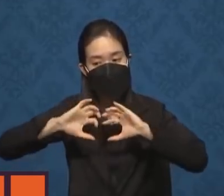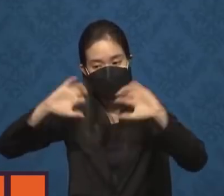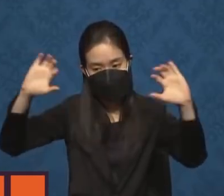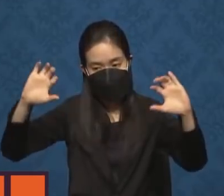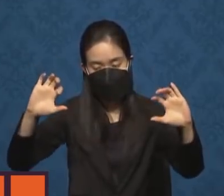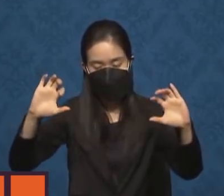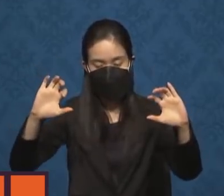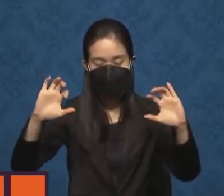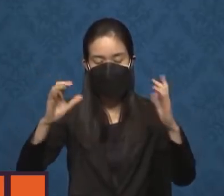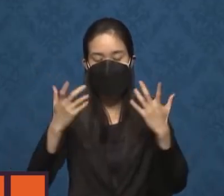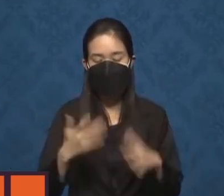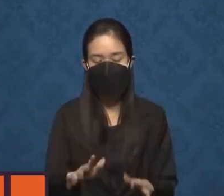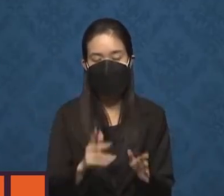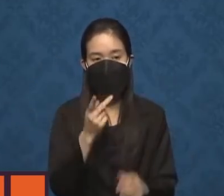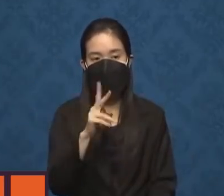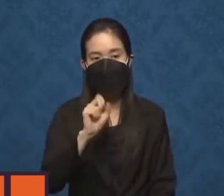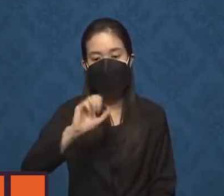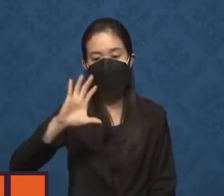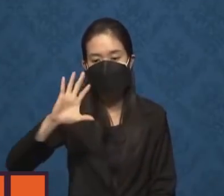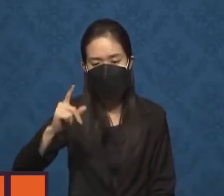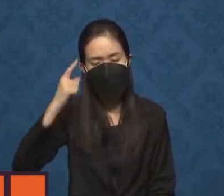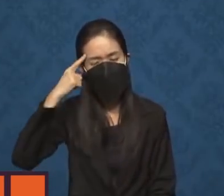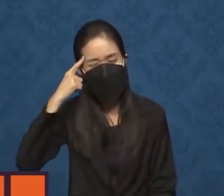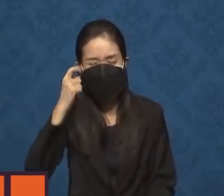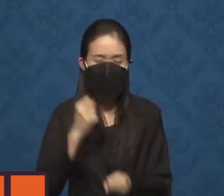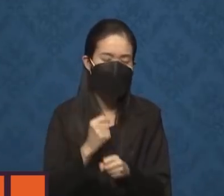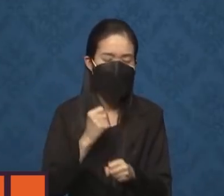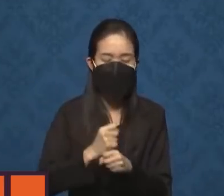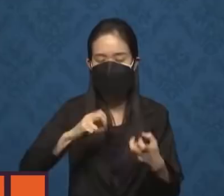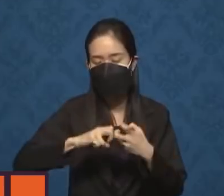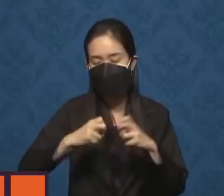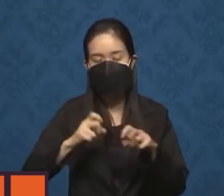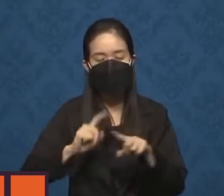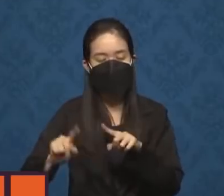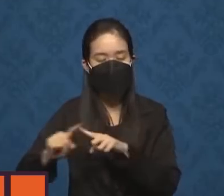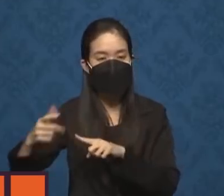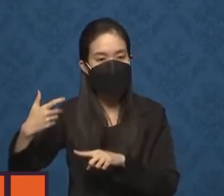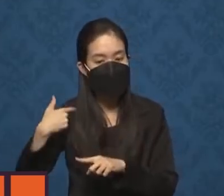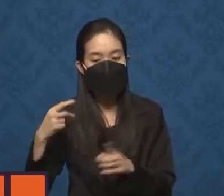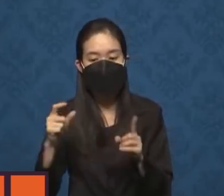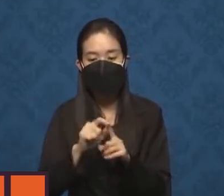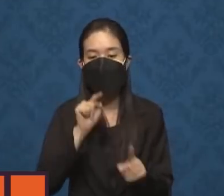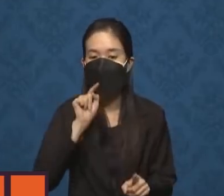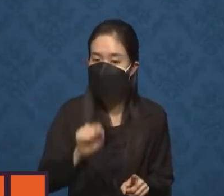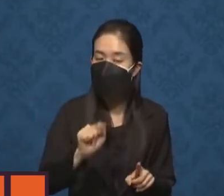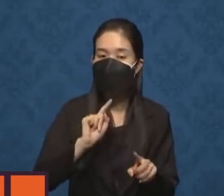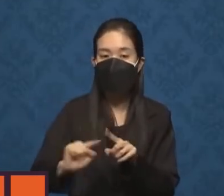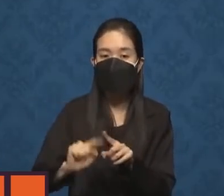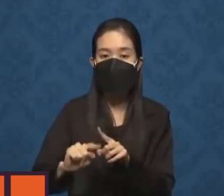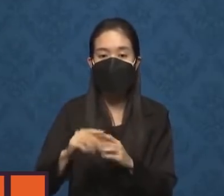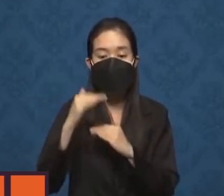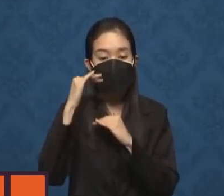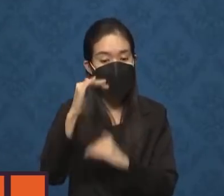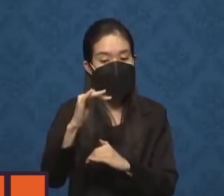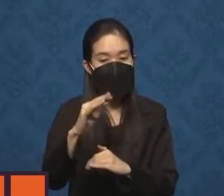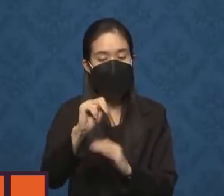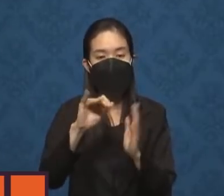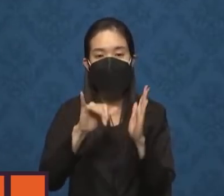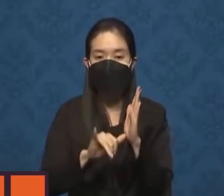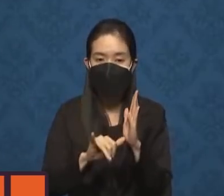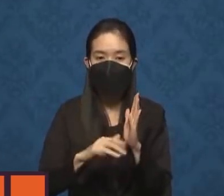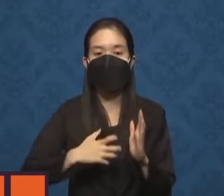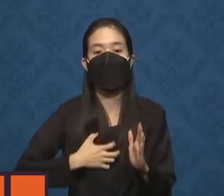คสชที่เป็นผลมาจากซากเดนของการประกาศคำสั่งเหล่านี้ไปกำหนดนโยบายเพื่อขยายปัญหา